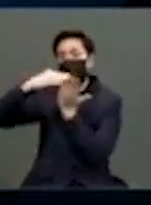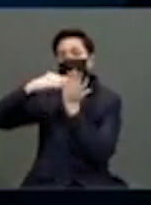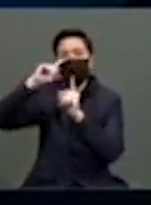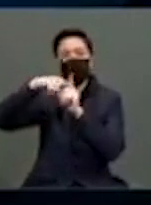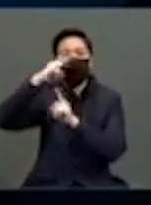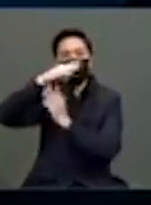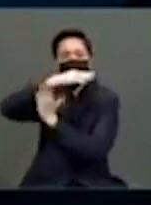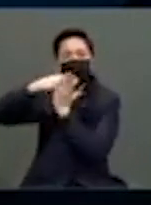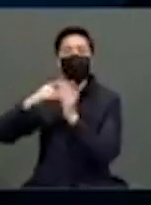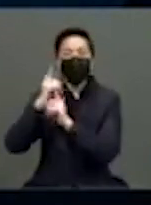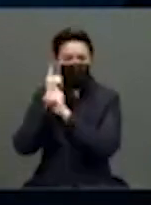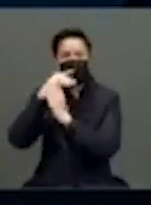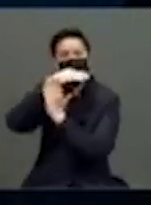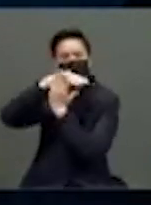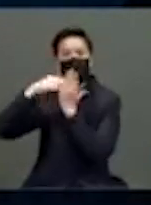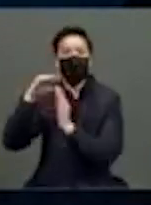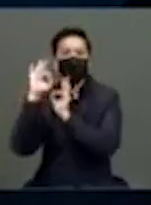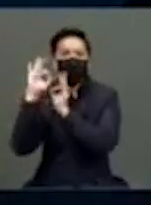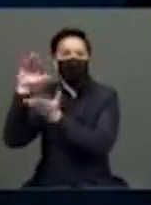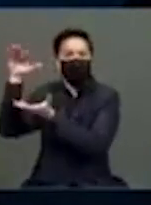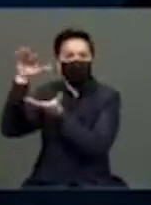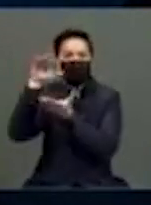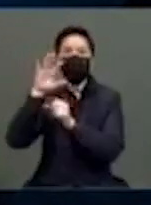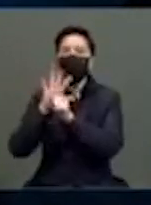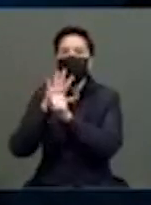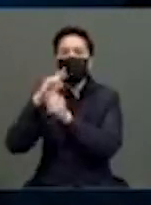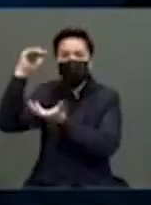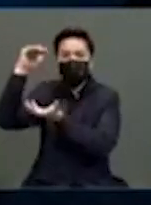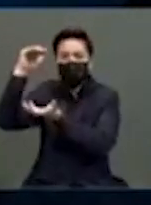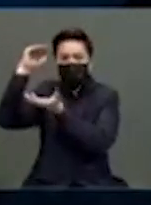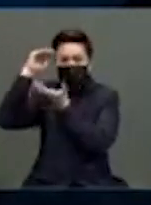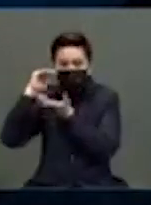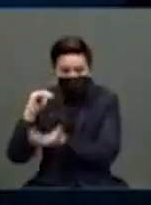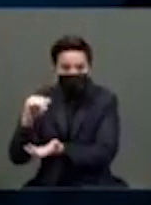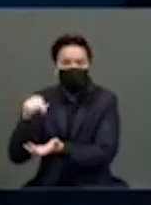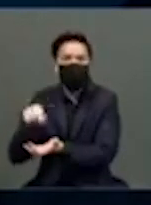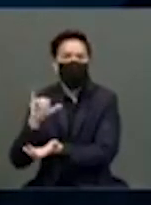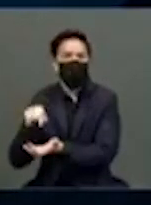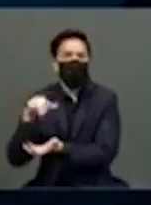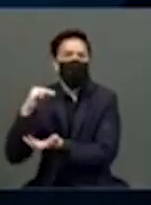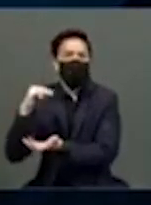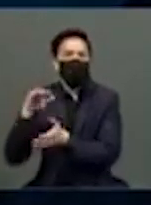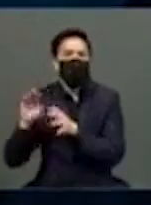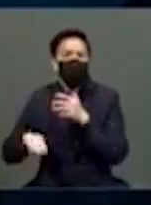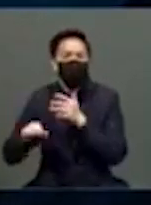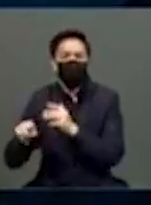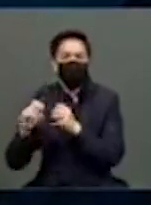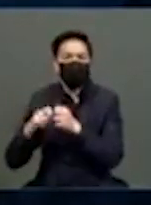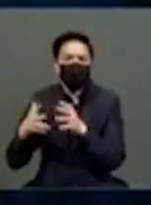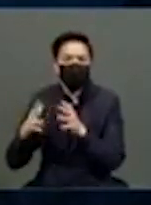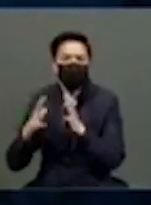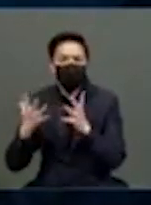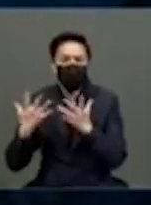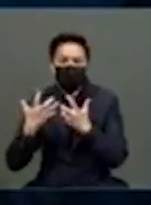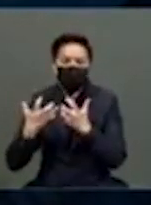นะครับเป็นไปตามแผนก็ได้ฉีกกันไปนะครับแต่ครึ่งเดือนหลังนี่ตอนนี้ดูฟังดูเหมือนจะมีกระปุก